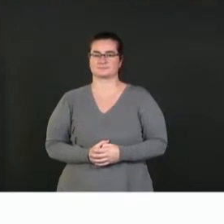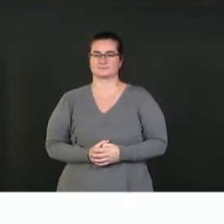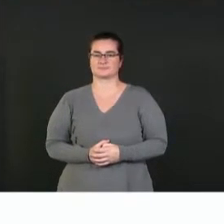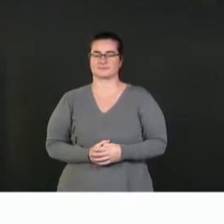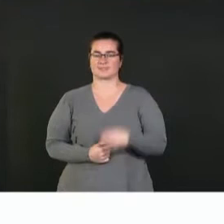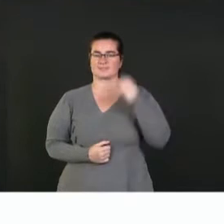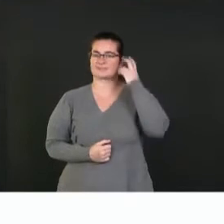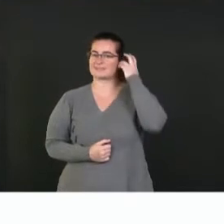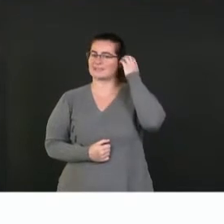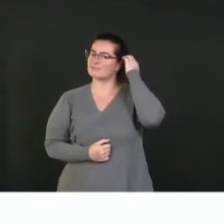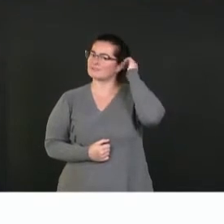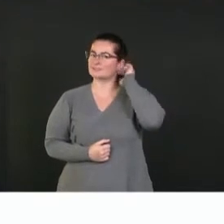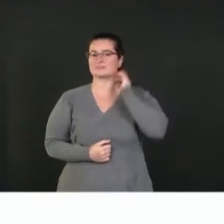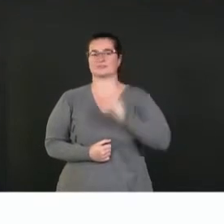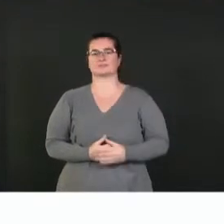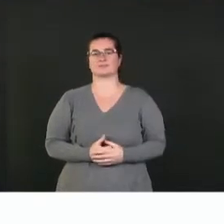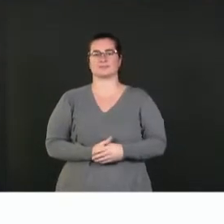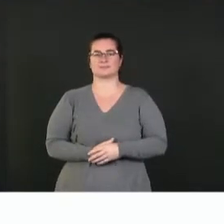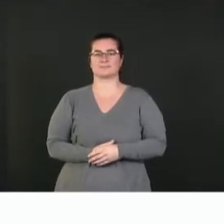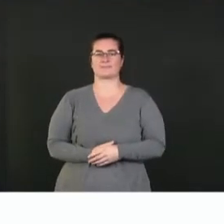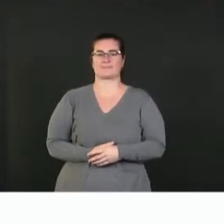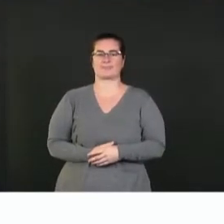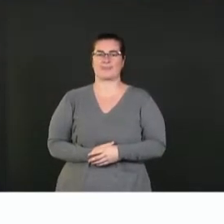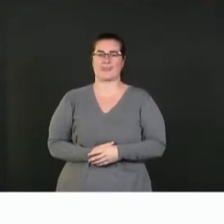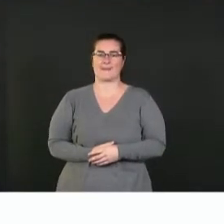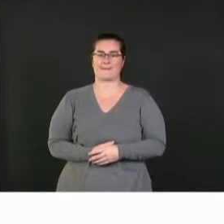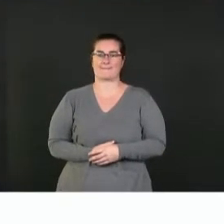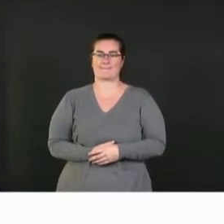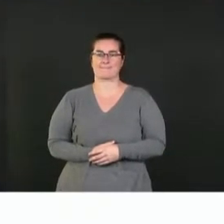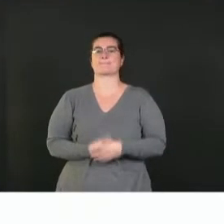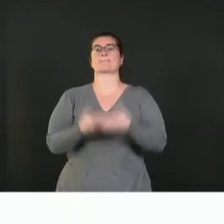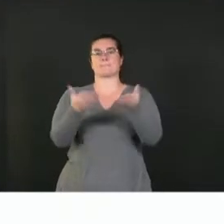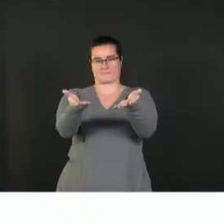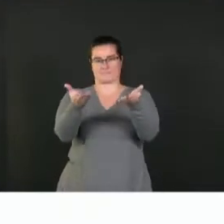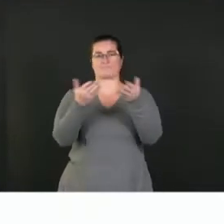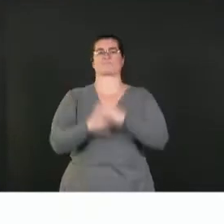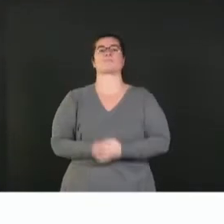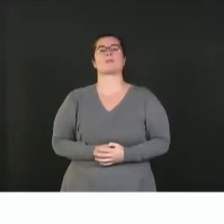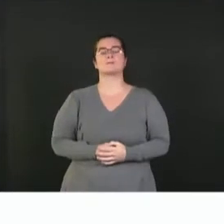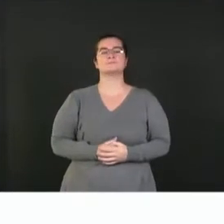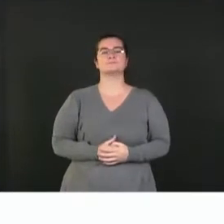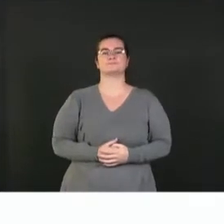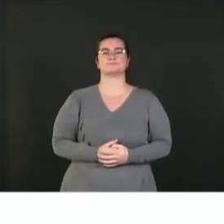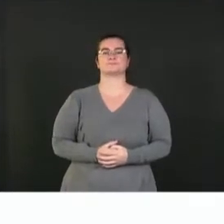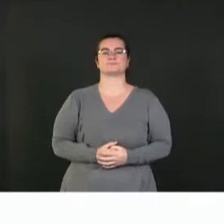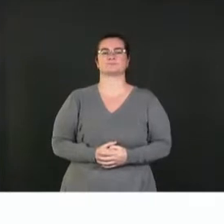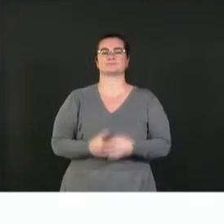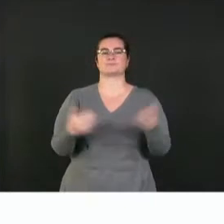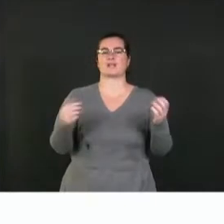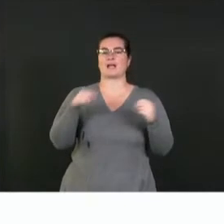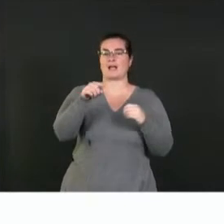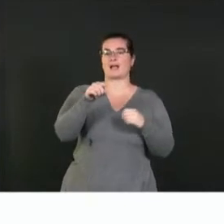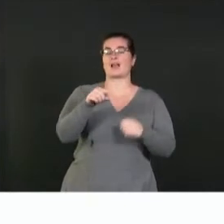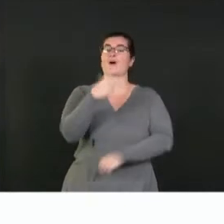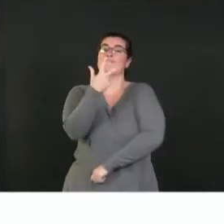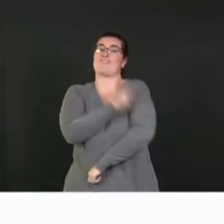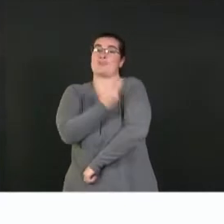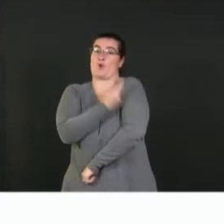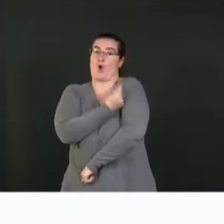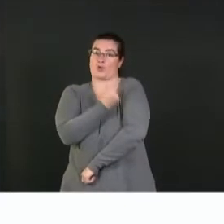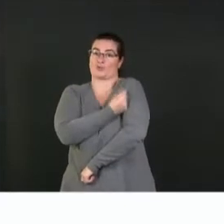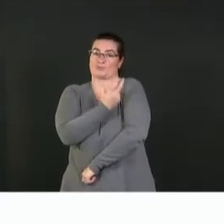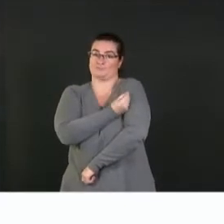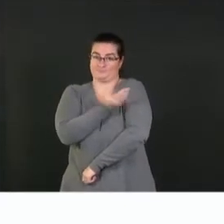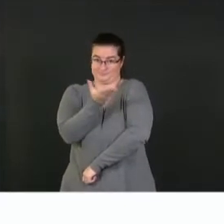après, dans ce cas-là. C'est après, voilà. Je vous remercie. En fait, l'écovillage des Noës à Val-de-Reuil, c'est